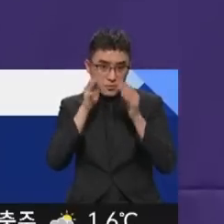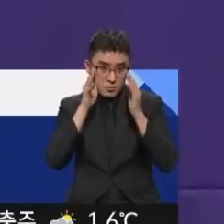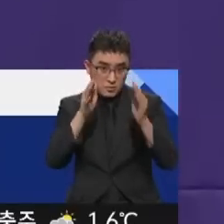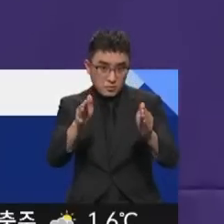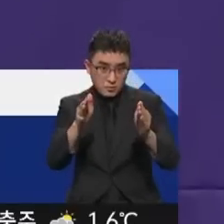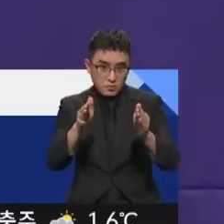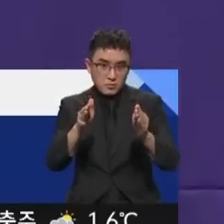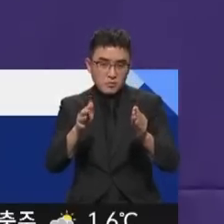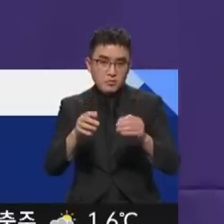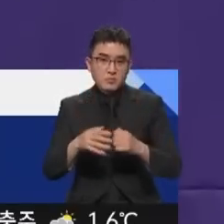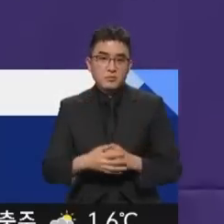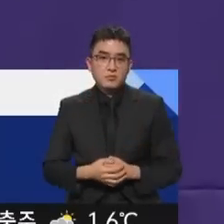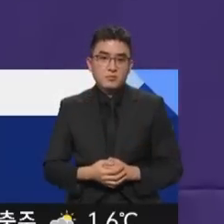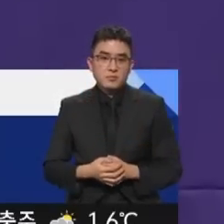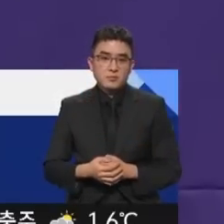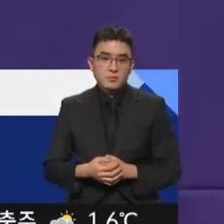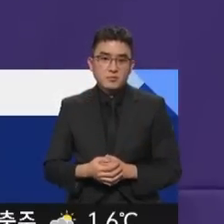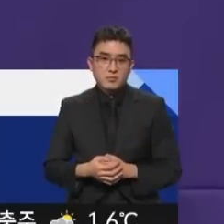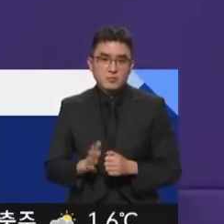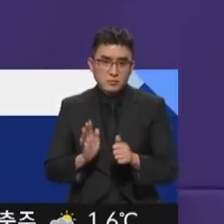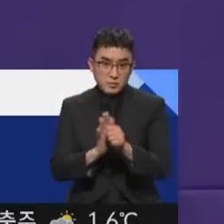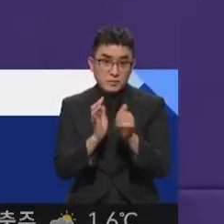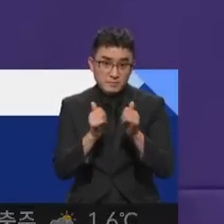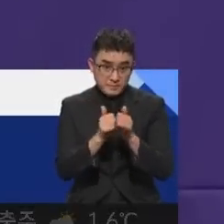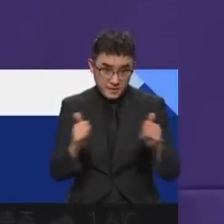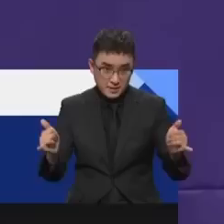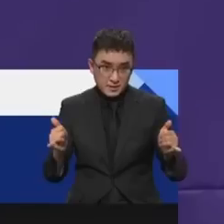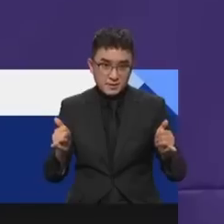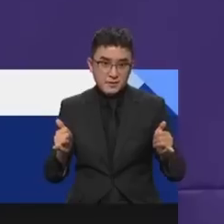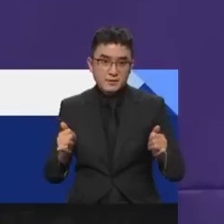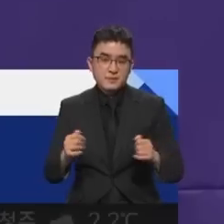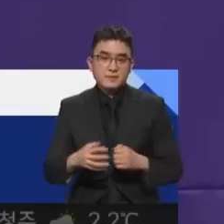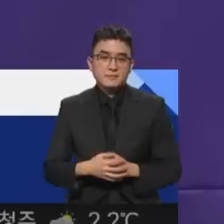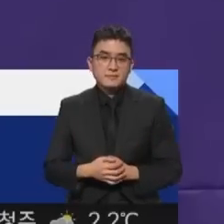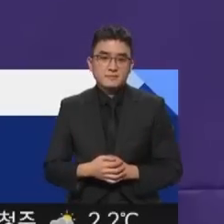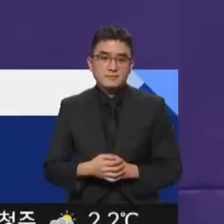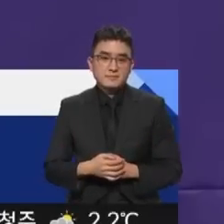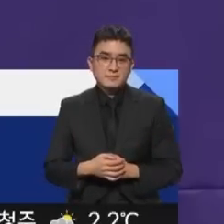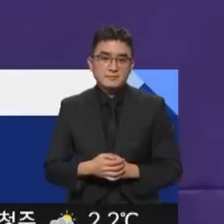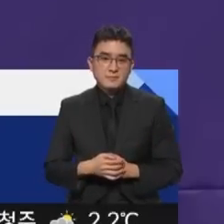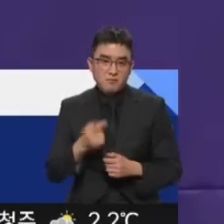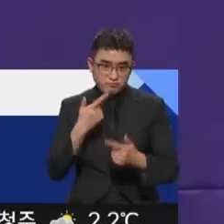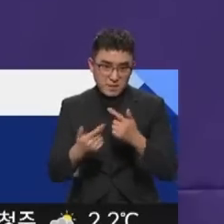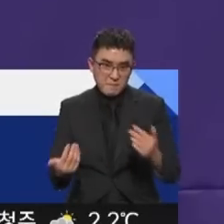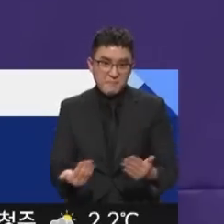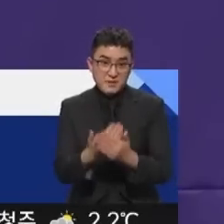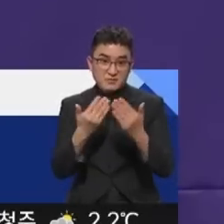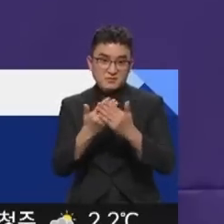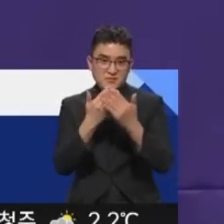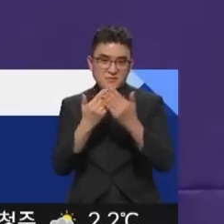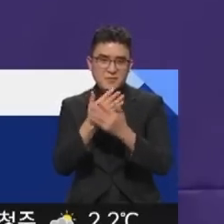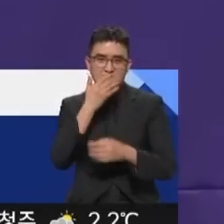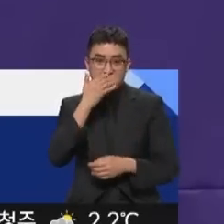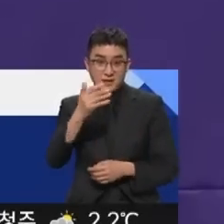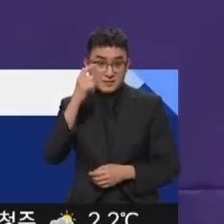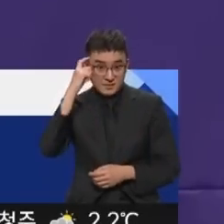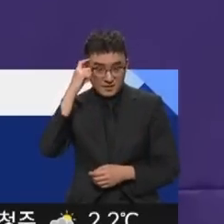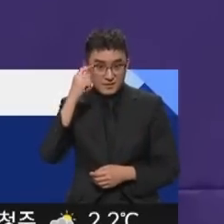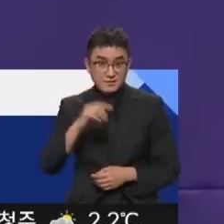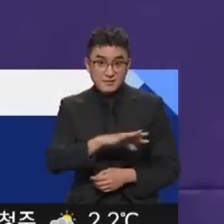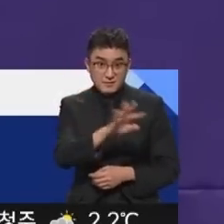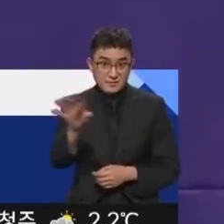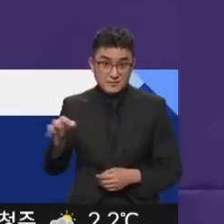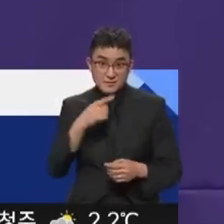바로 그분이 있기 때문에 부산 발전의 커다란 도약대가 될 것이다. 저는 그렇게 생각하는데 여러분